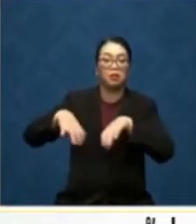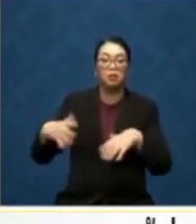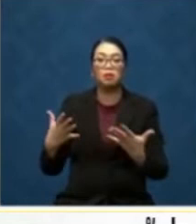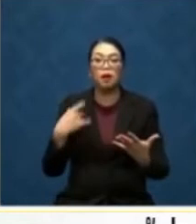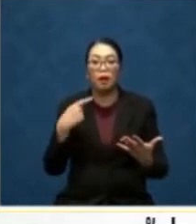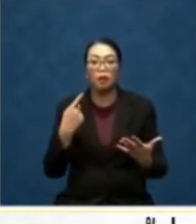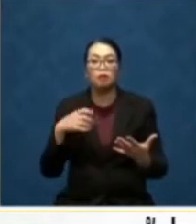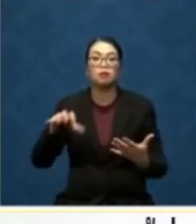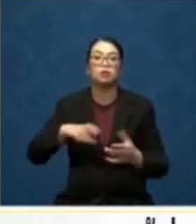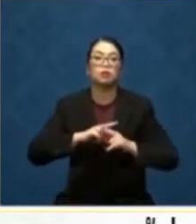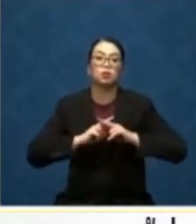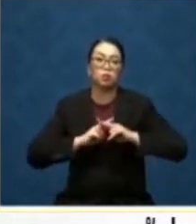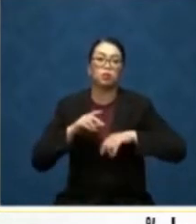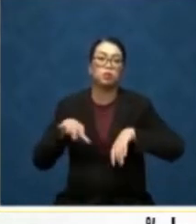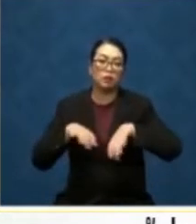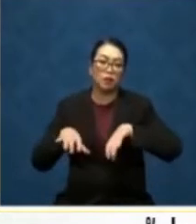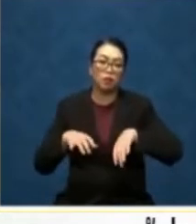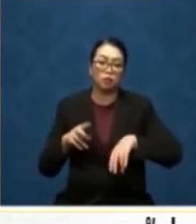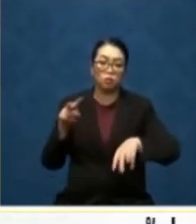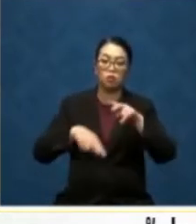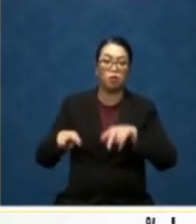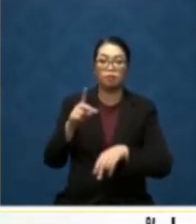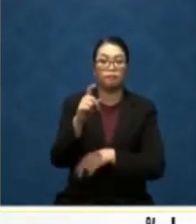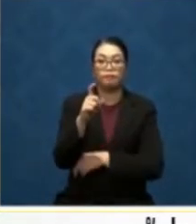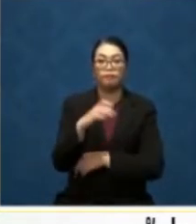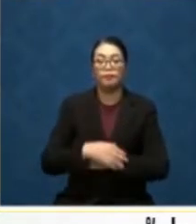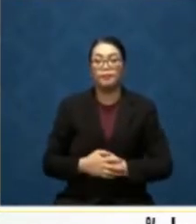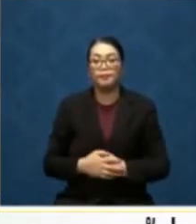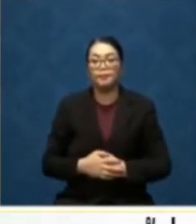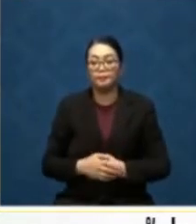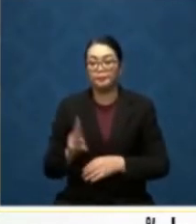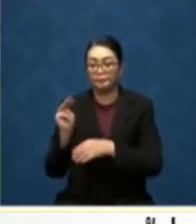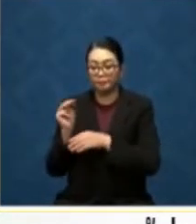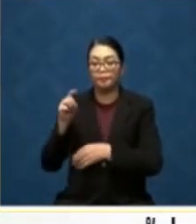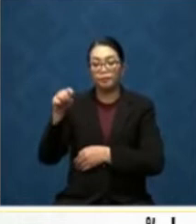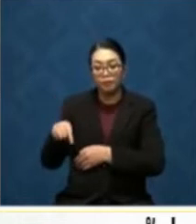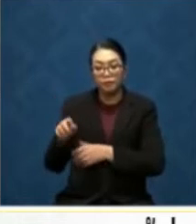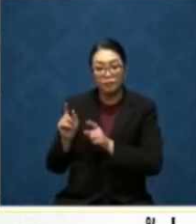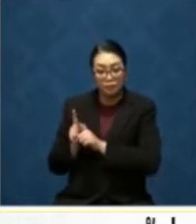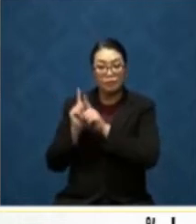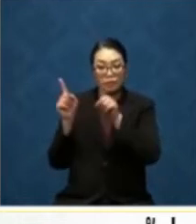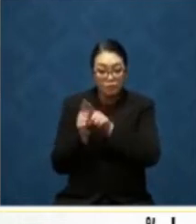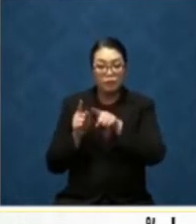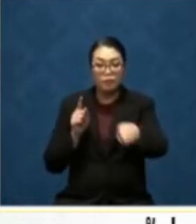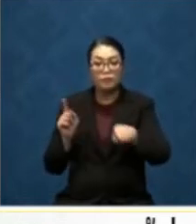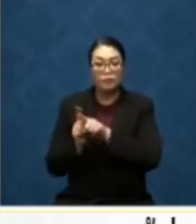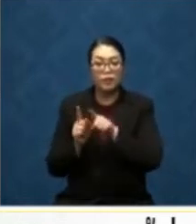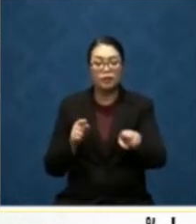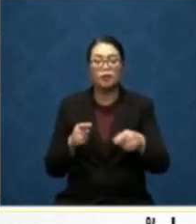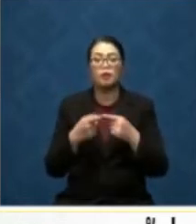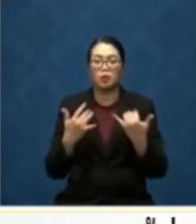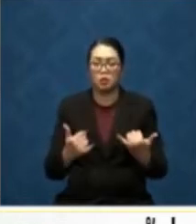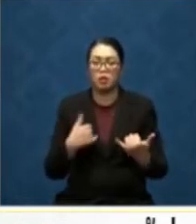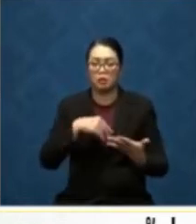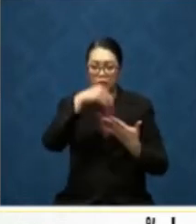โดยเอกชนผมไมไดบอกวุณฐท Sydney จะตองเปนแบบนั้นนะครับแตหมายความว่าพอเราแญกเอาบรณ Monster ศึษา lis